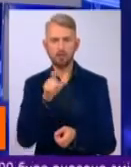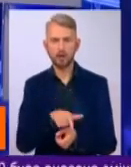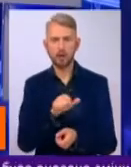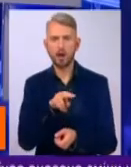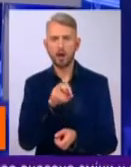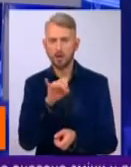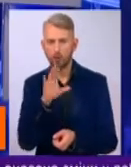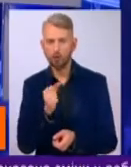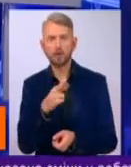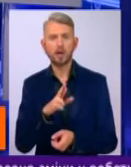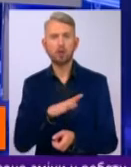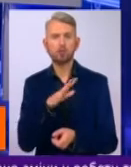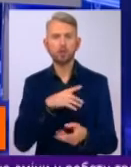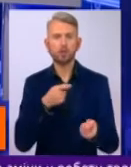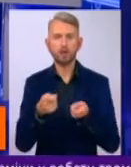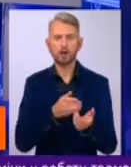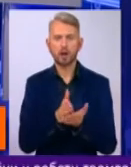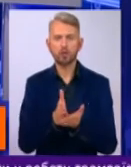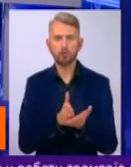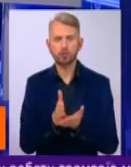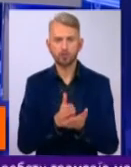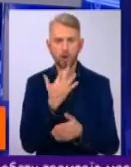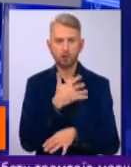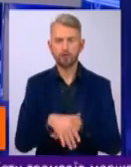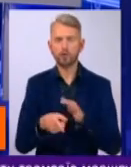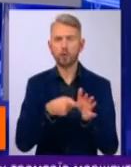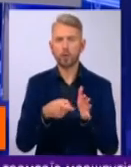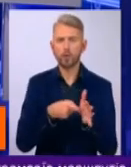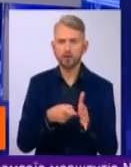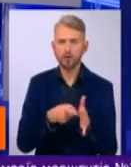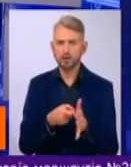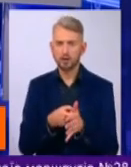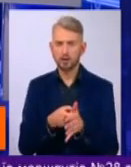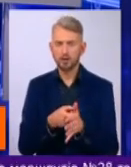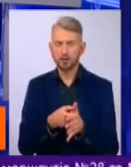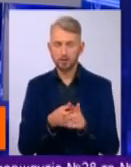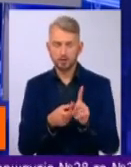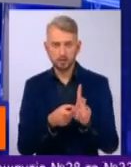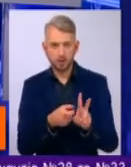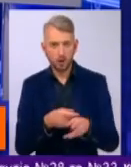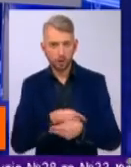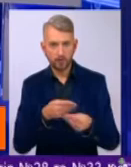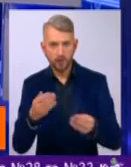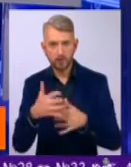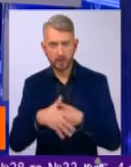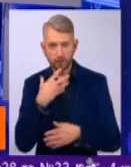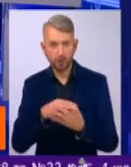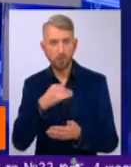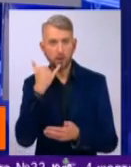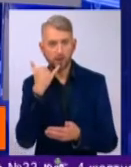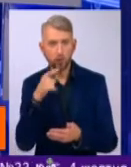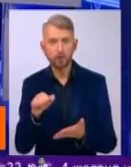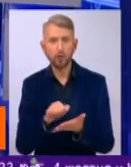Алєрова, для колишнього керівника служби зовнішньої розвідки. Роздавали тобто, серед своїх, правильно? Хвилиночку. Та роздавалося по телефону, він за них